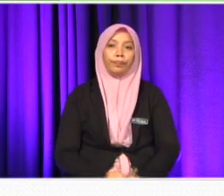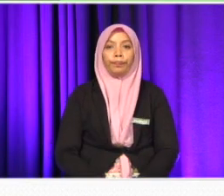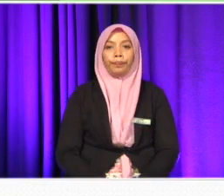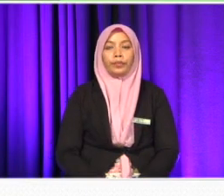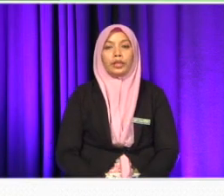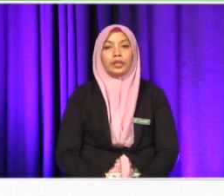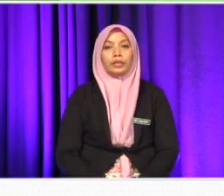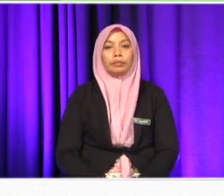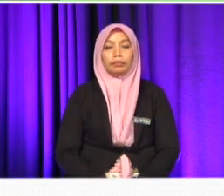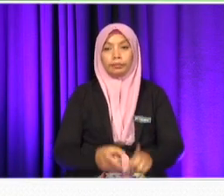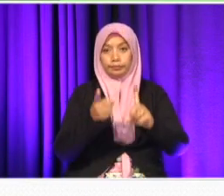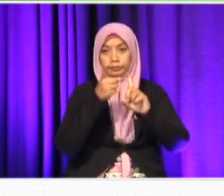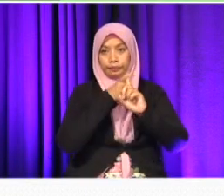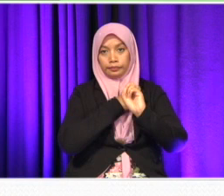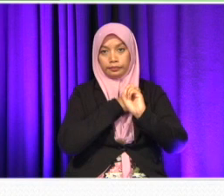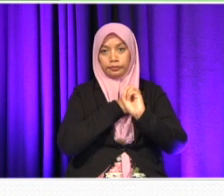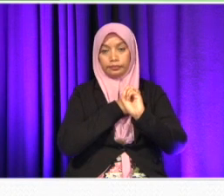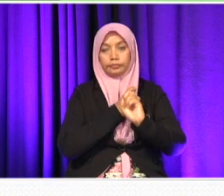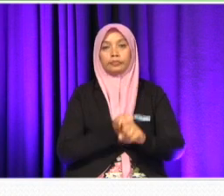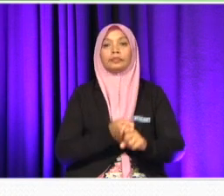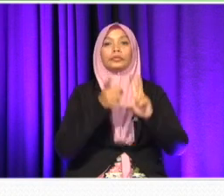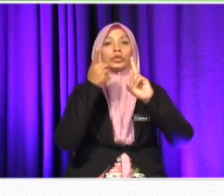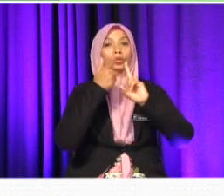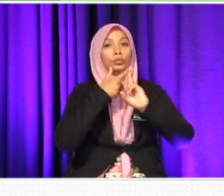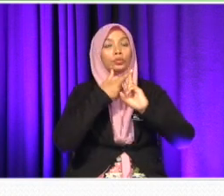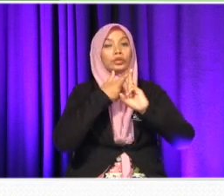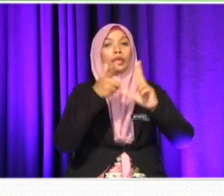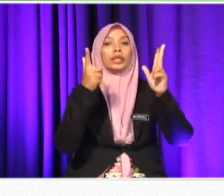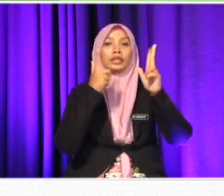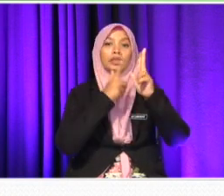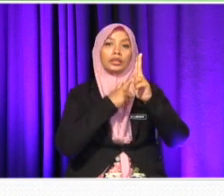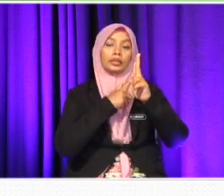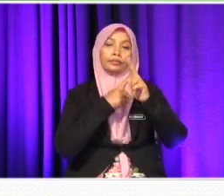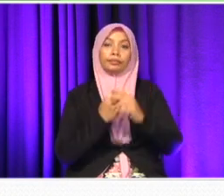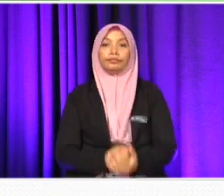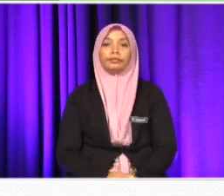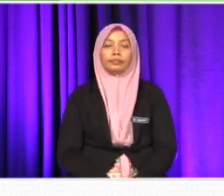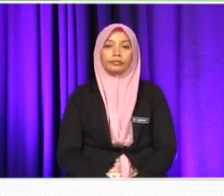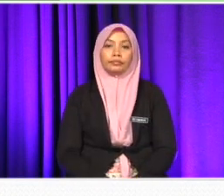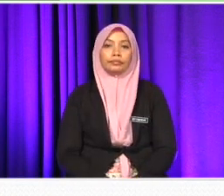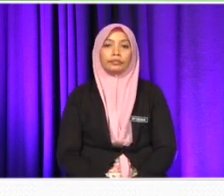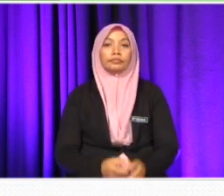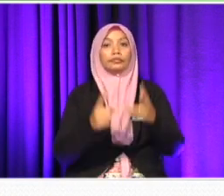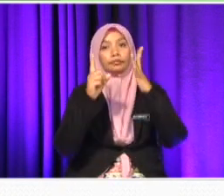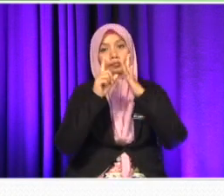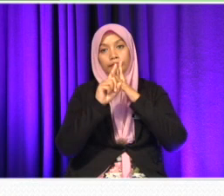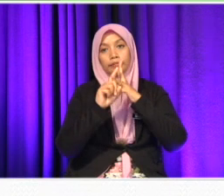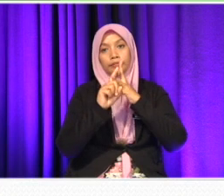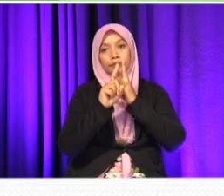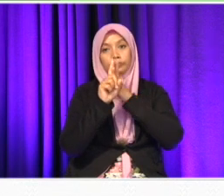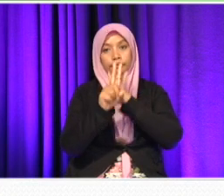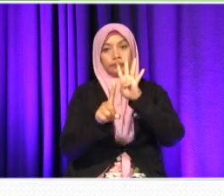kemudian kedua merekrut ketiga pemilihan yang keempat penawaran kerja dan yang kelima induksi